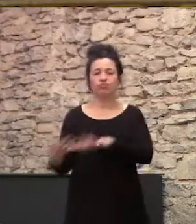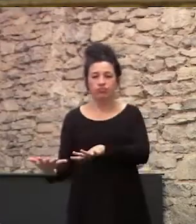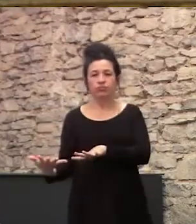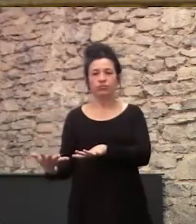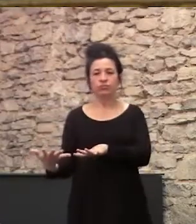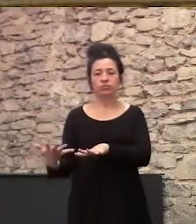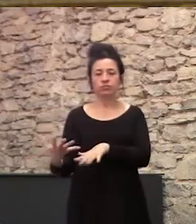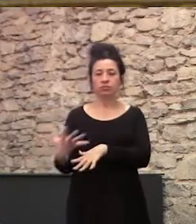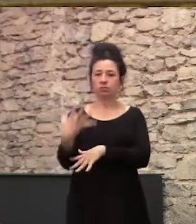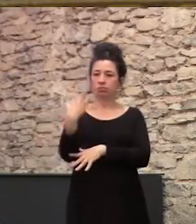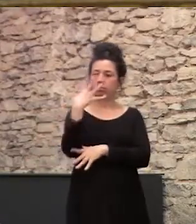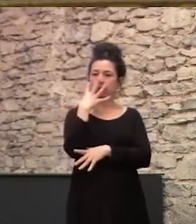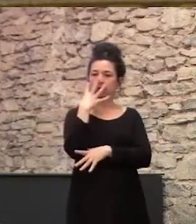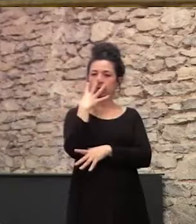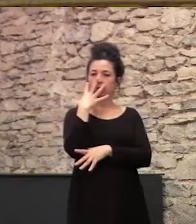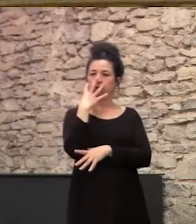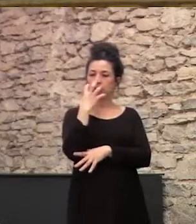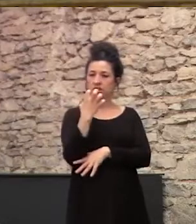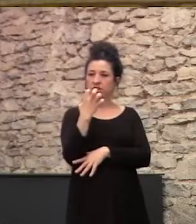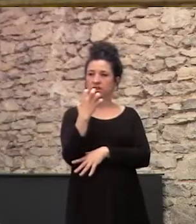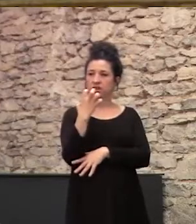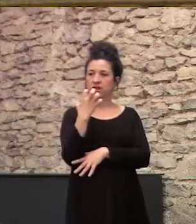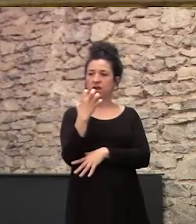ez duzio hori gartu anik literatura itzulpena